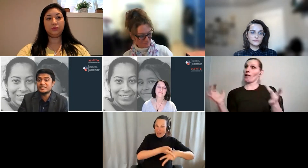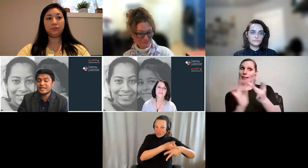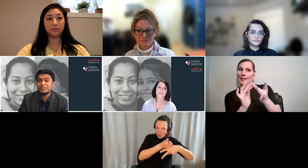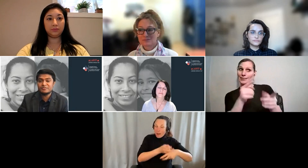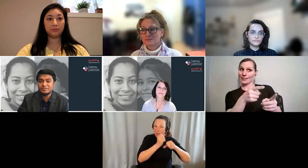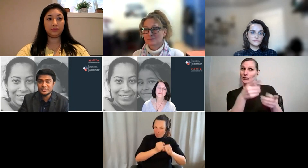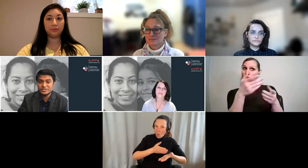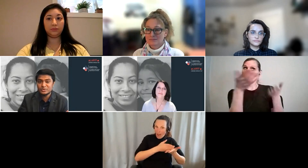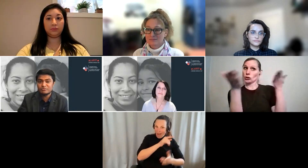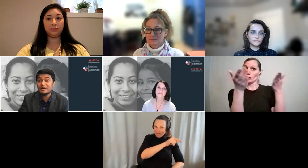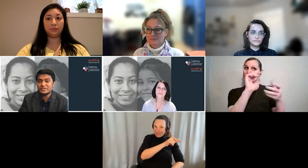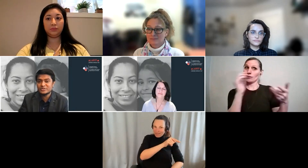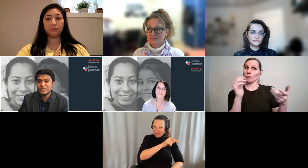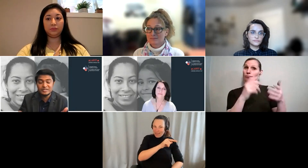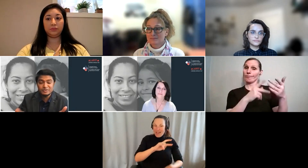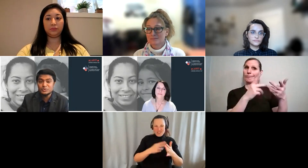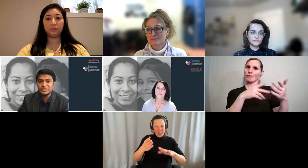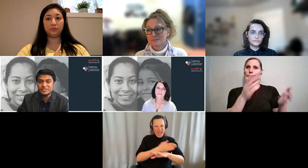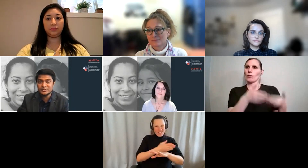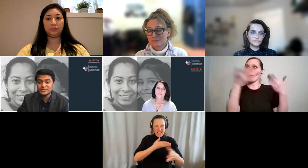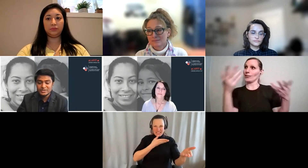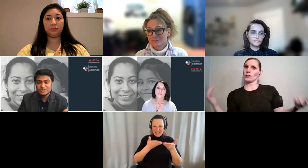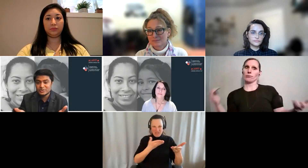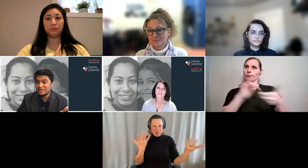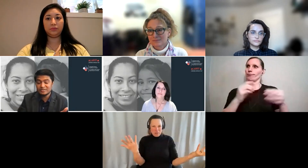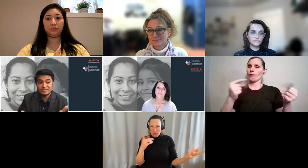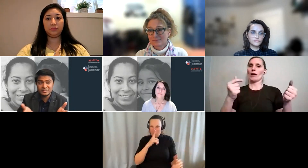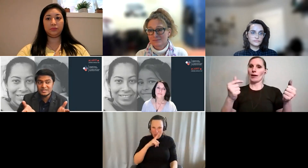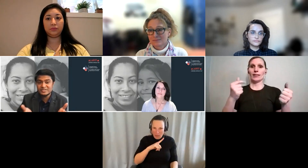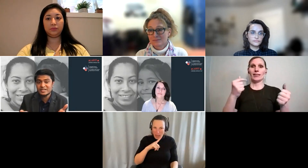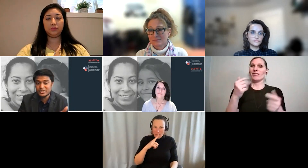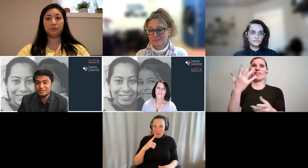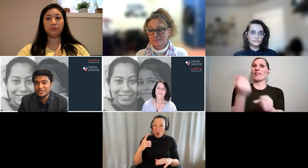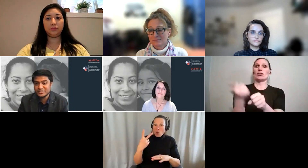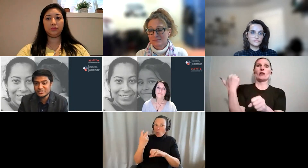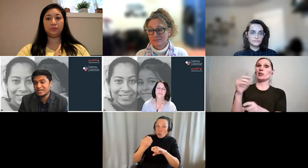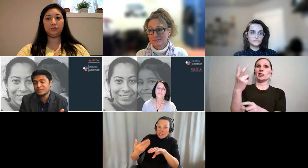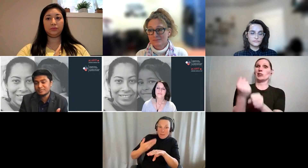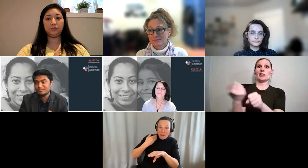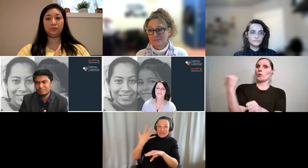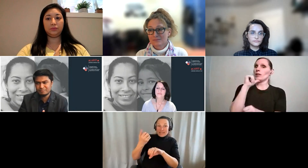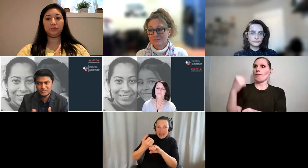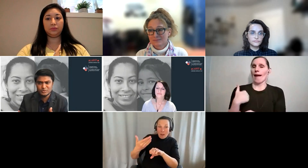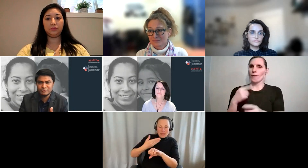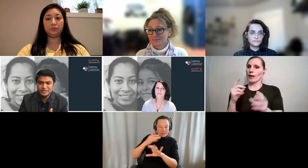facilement qui n'arrivaient pas il y a 15 ans, 5 ans, même il y a 2 ans. Donc, c'est un grand avantage.